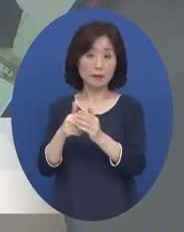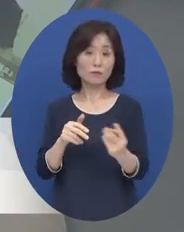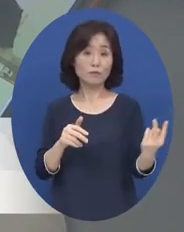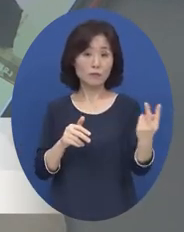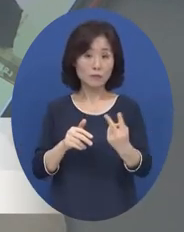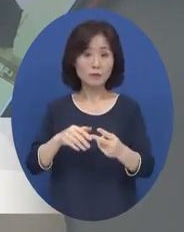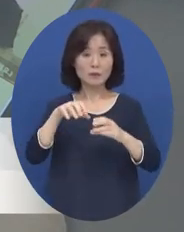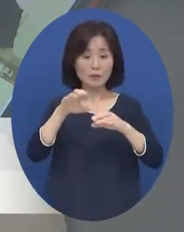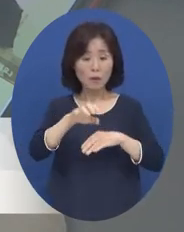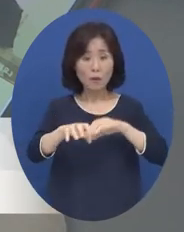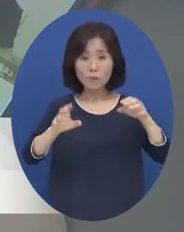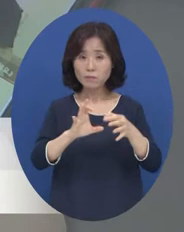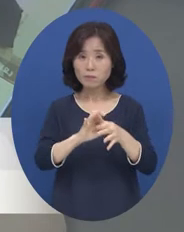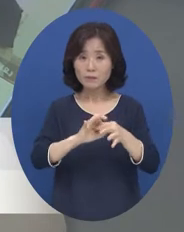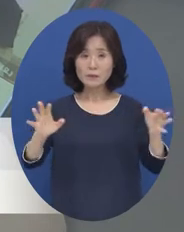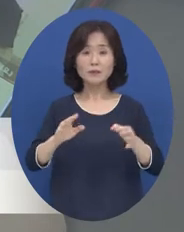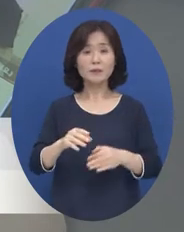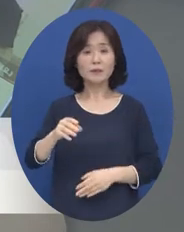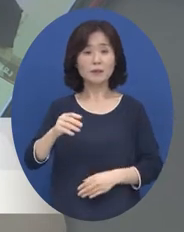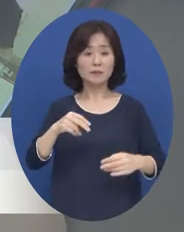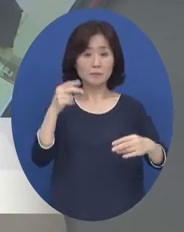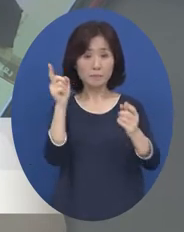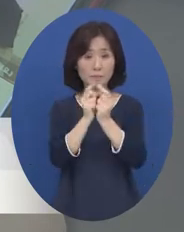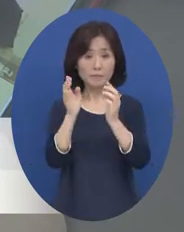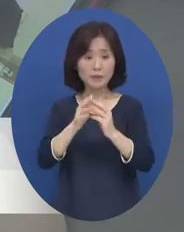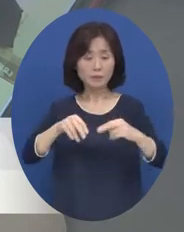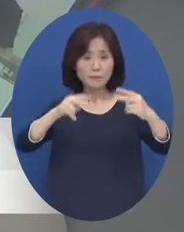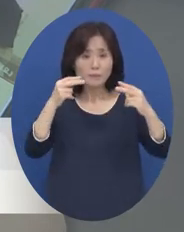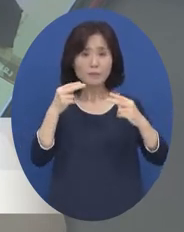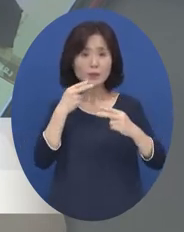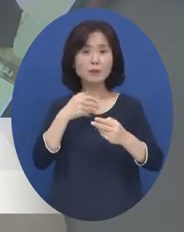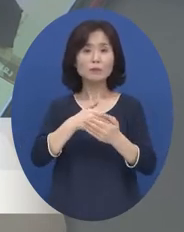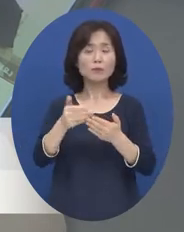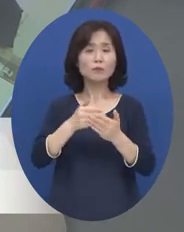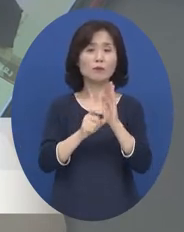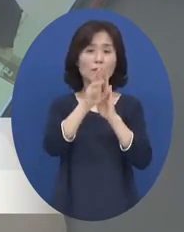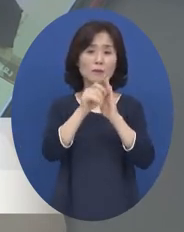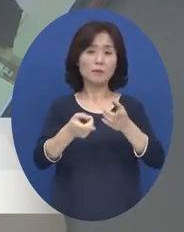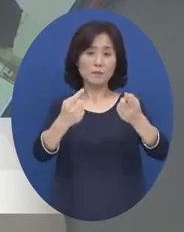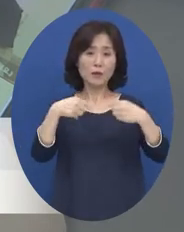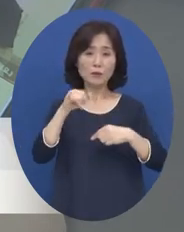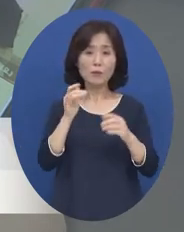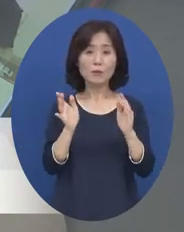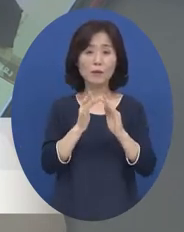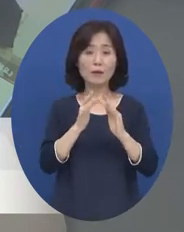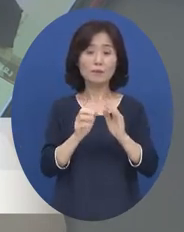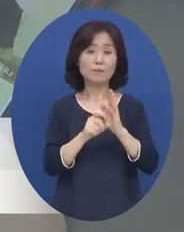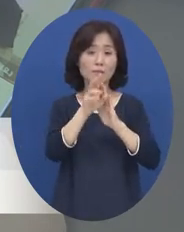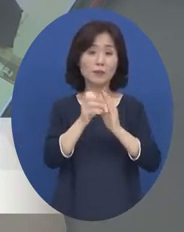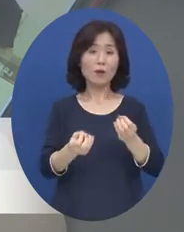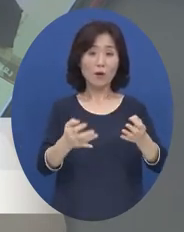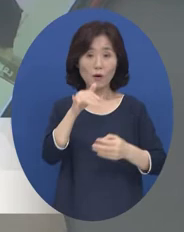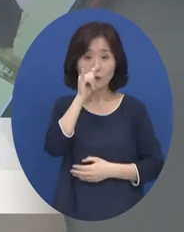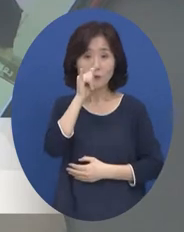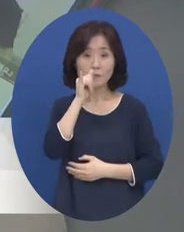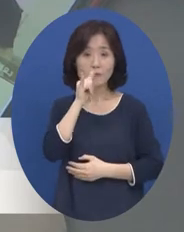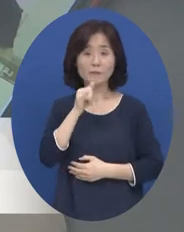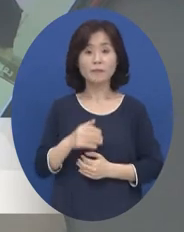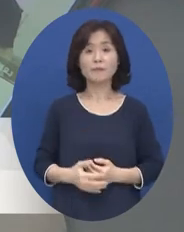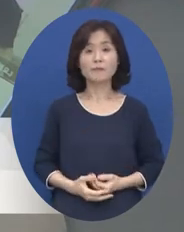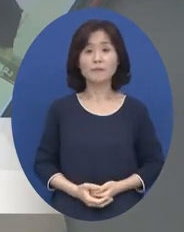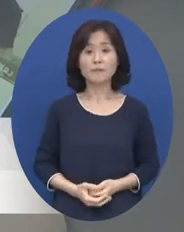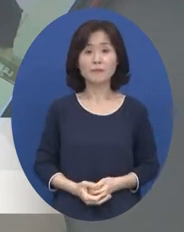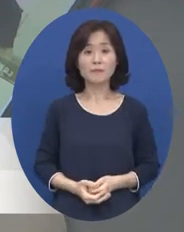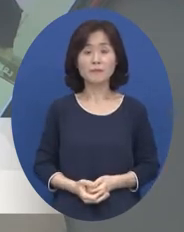장소에 구애받지 않고 비대면 으로 미술품 경매에 참여할 수 있는 온라인 경매 숄을 선보였습니다 보도에 구형 3